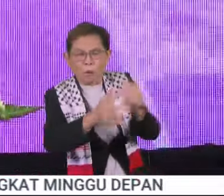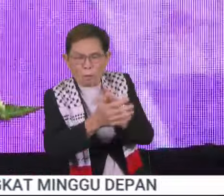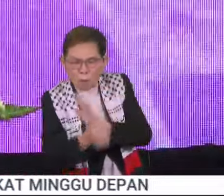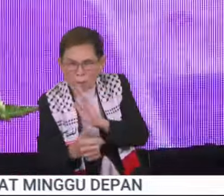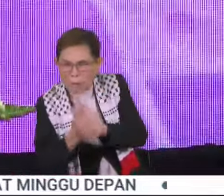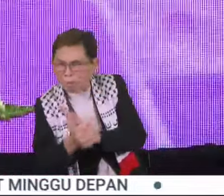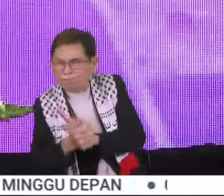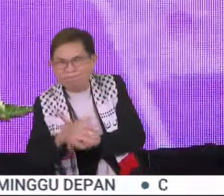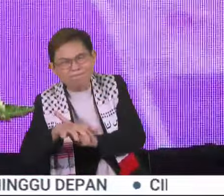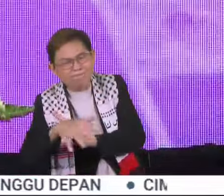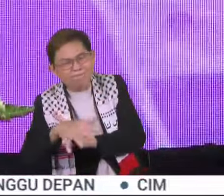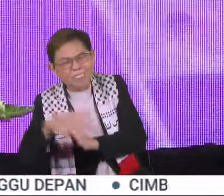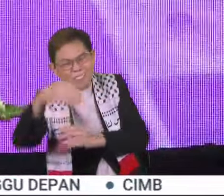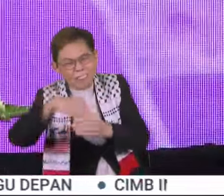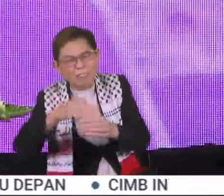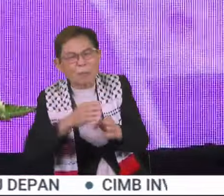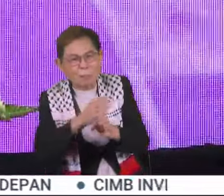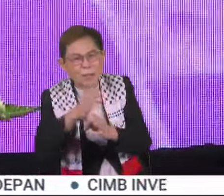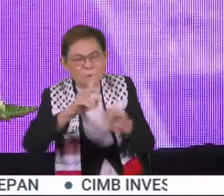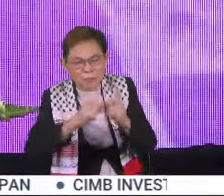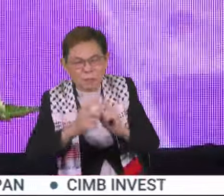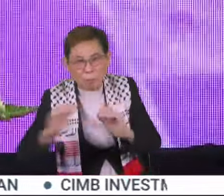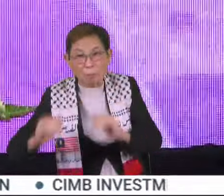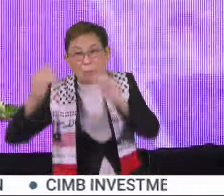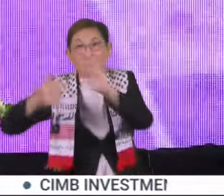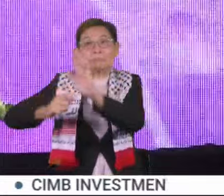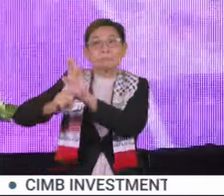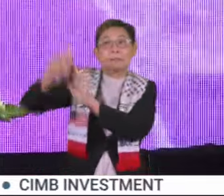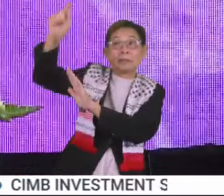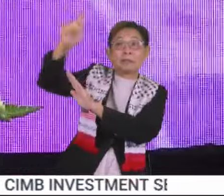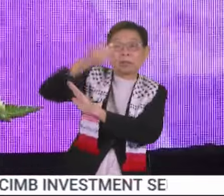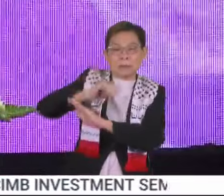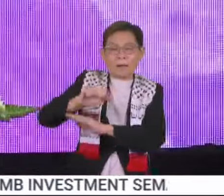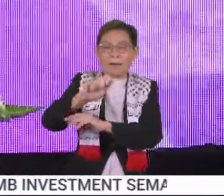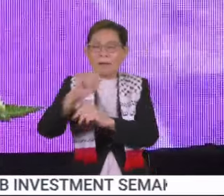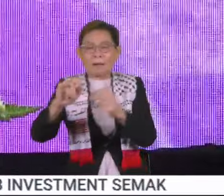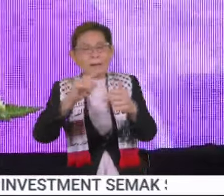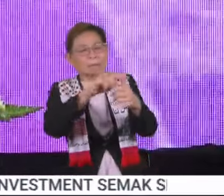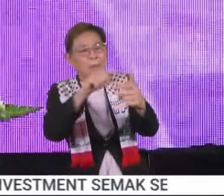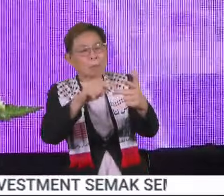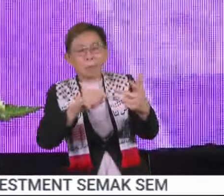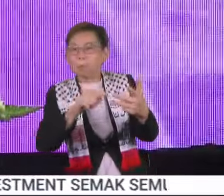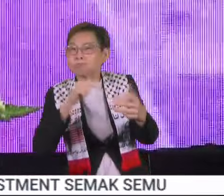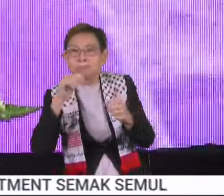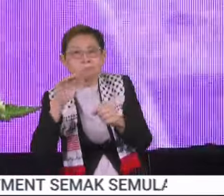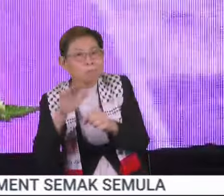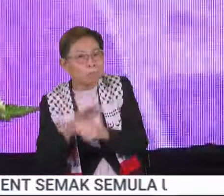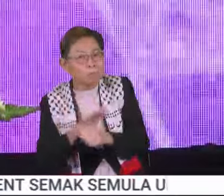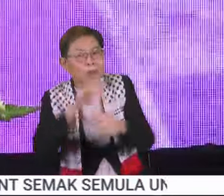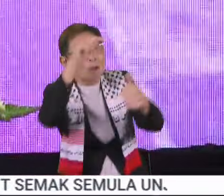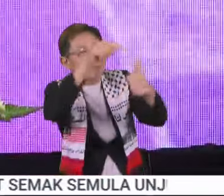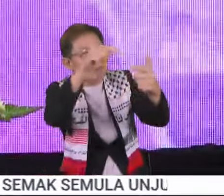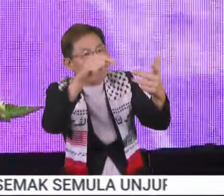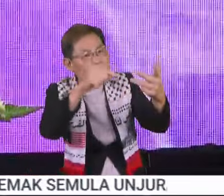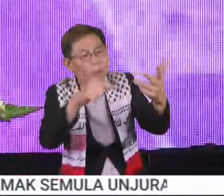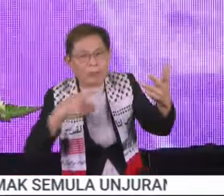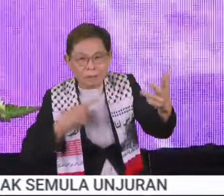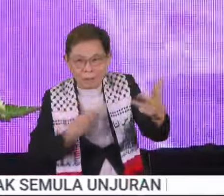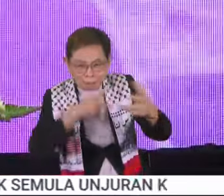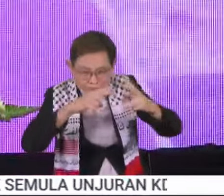dalam bidang digital, peringkat tinggi dan juga AI. Itu hal-hal yang harus kita